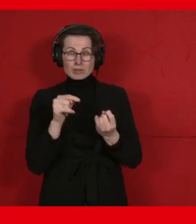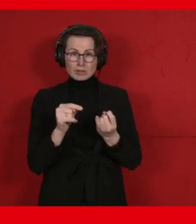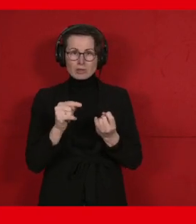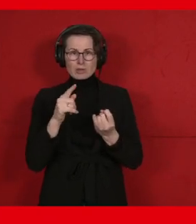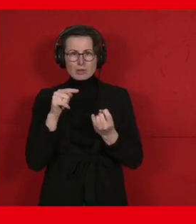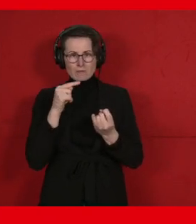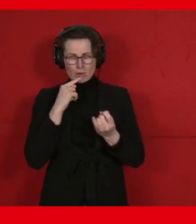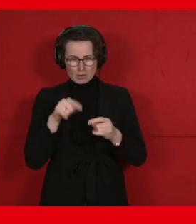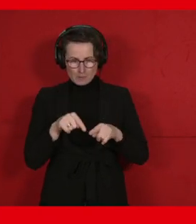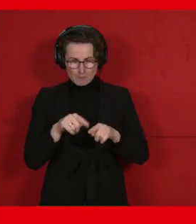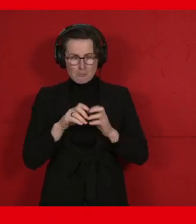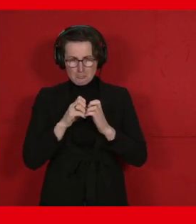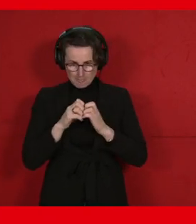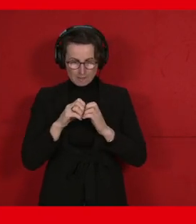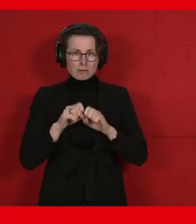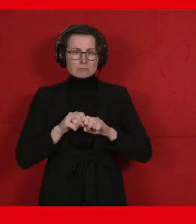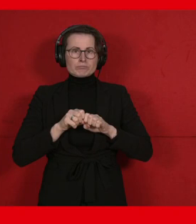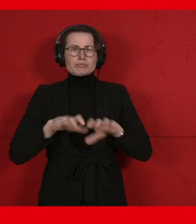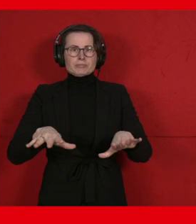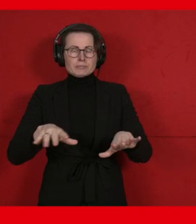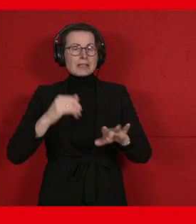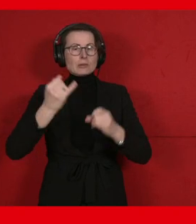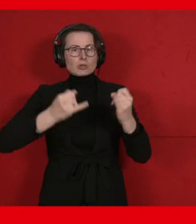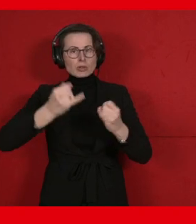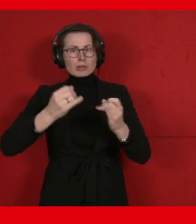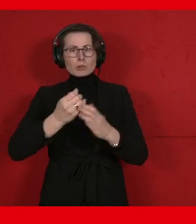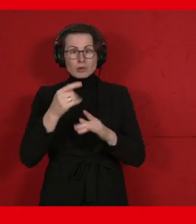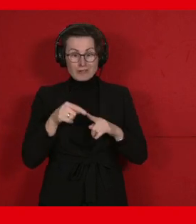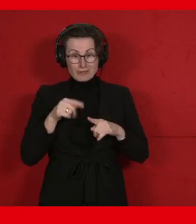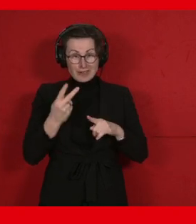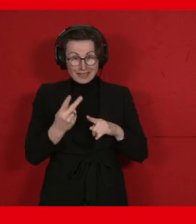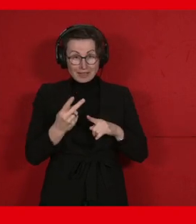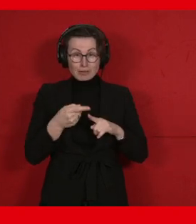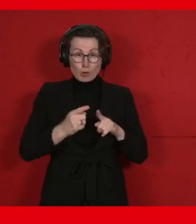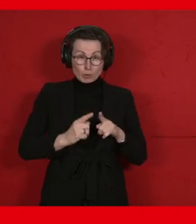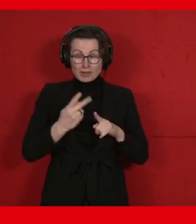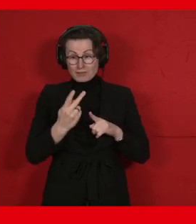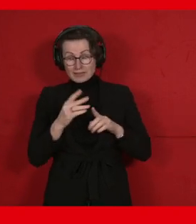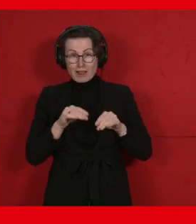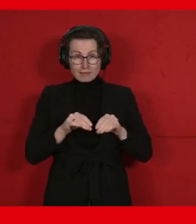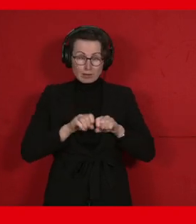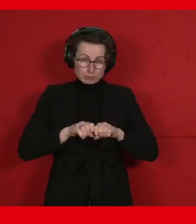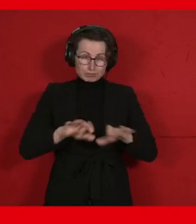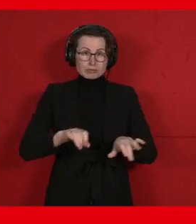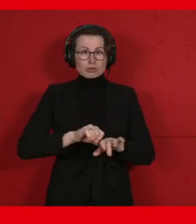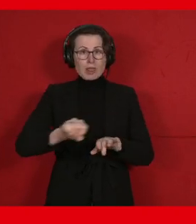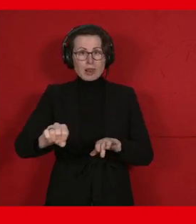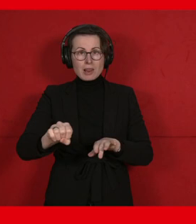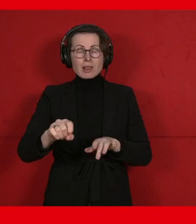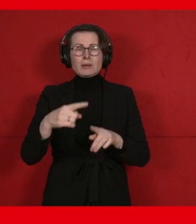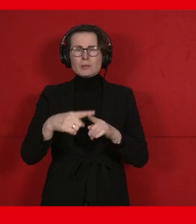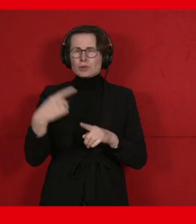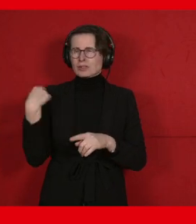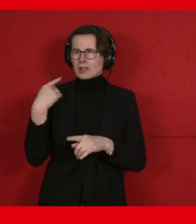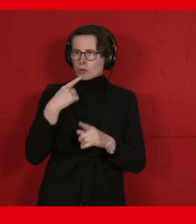vom Manufakturniveau hin zur industriellen Produktion von Schlüsselkomponenten, Anwendungen. Und dann auch in unserem